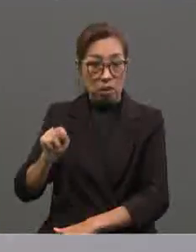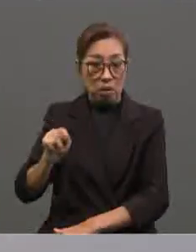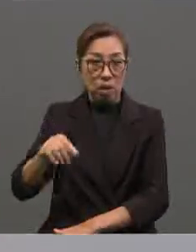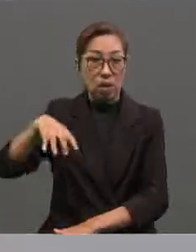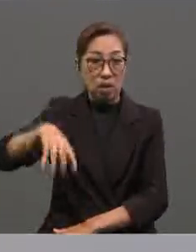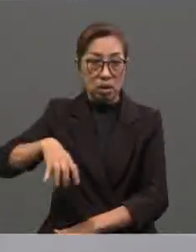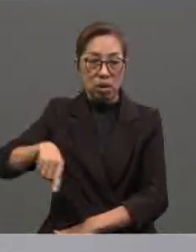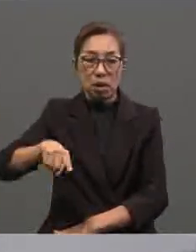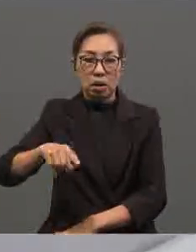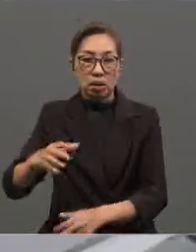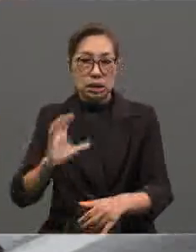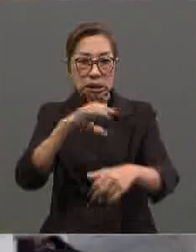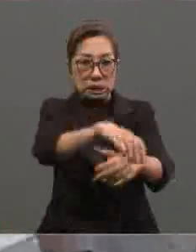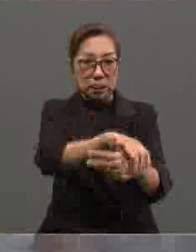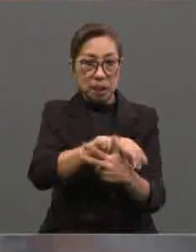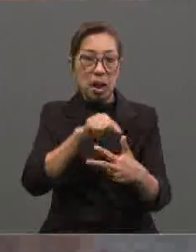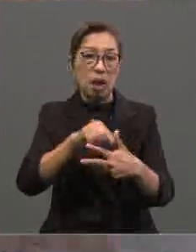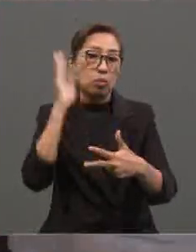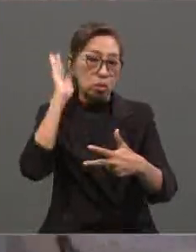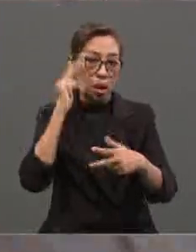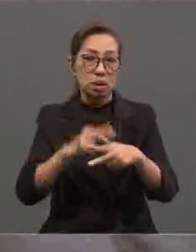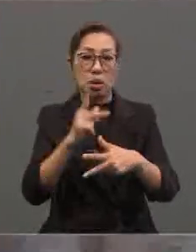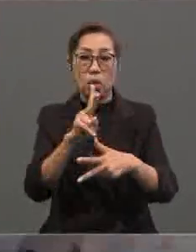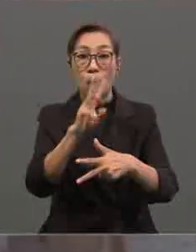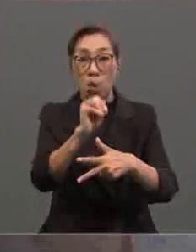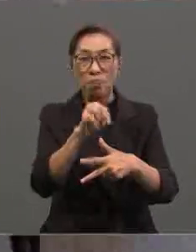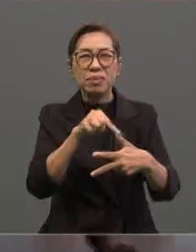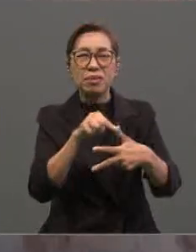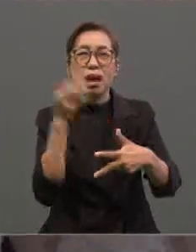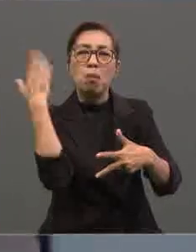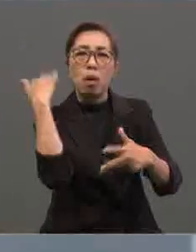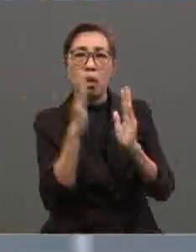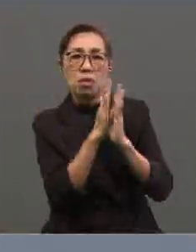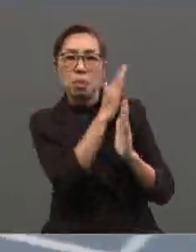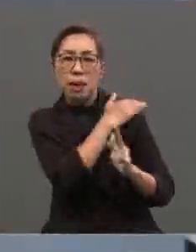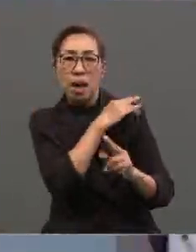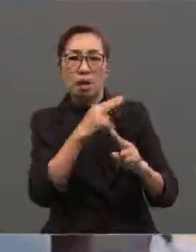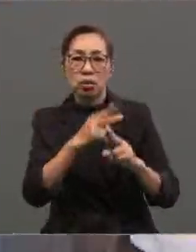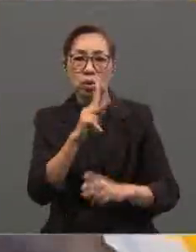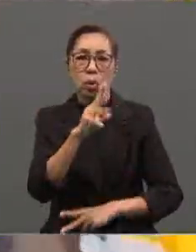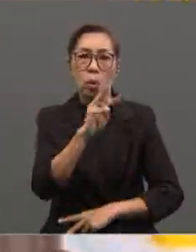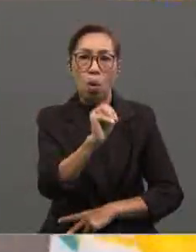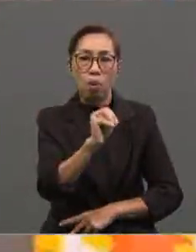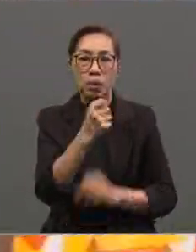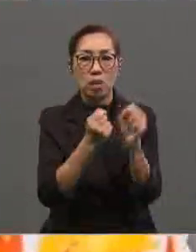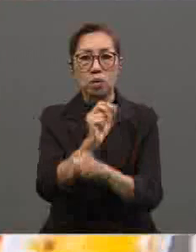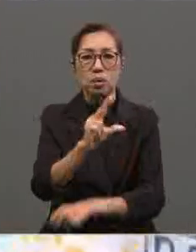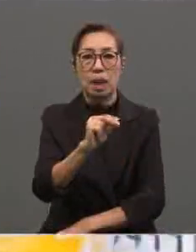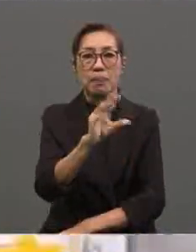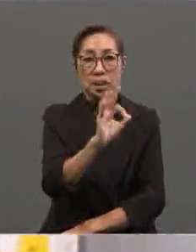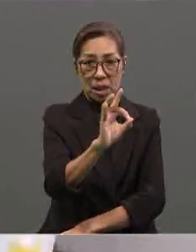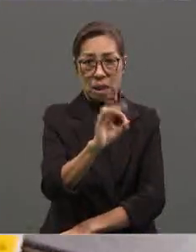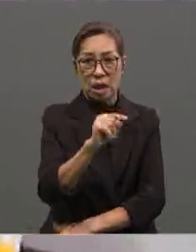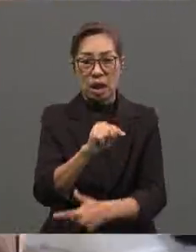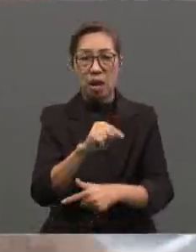กองปราบปรามก็คุมตัวในคมคงแก้วหรืออดีตพระอาจารย์คมอภิววโรอายุ 39ปีนะครับ